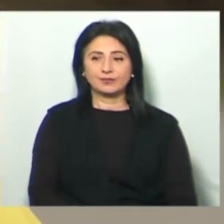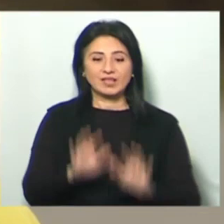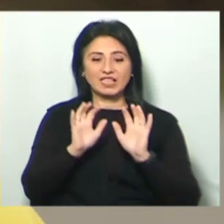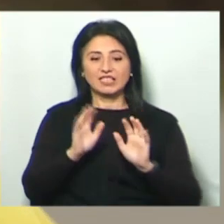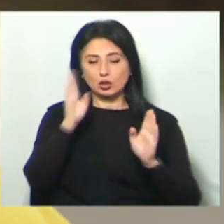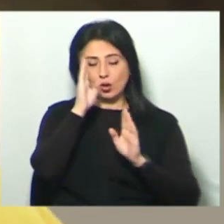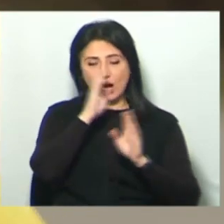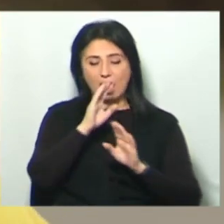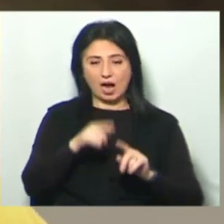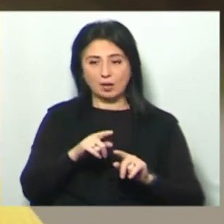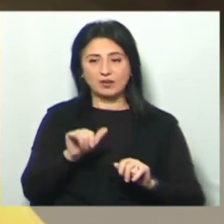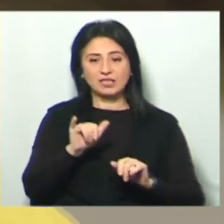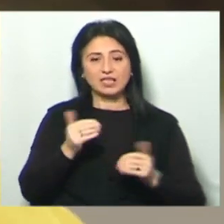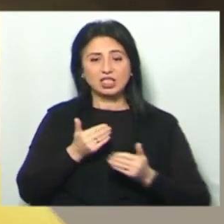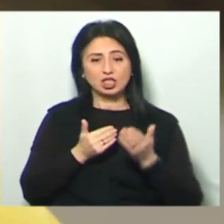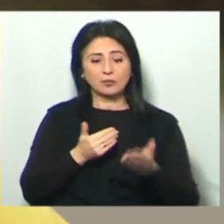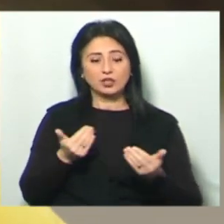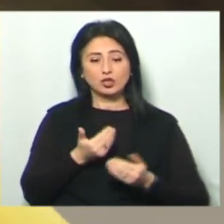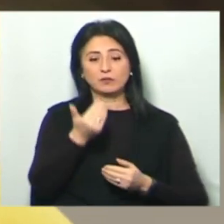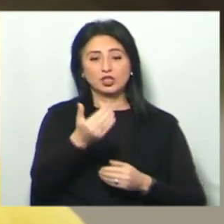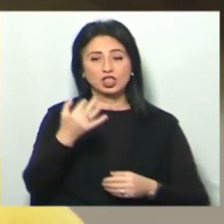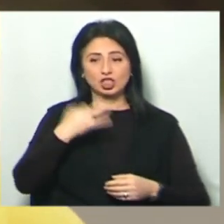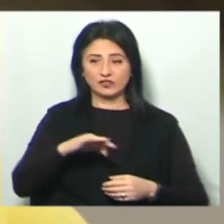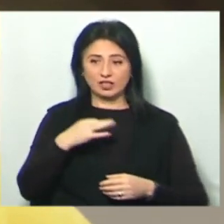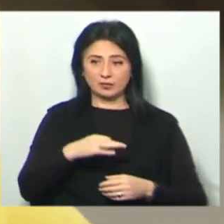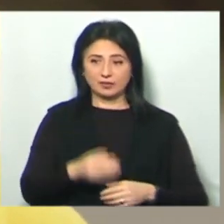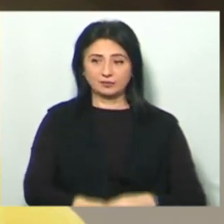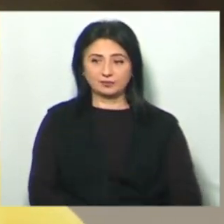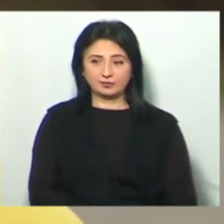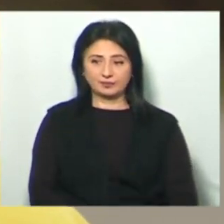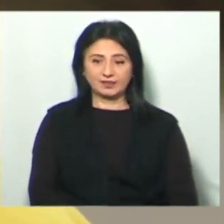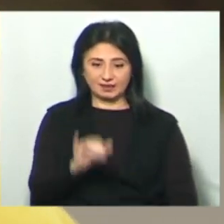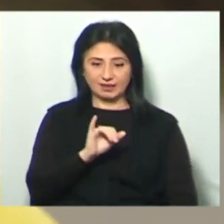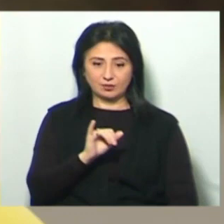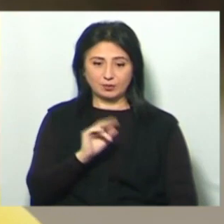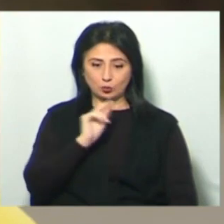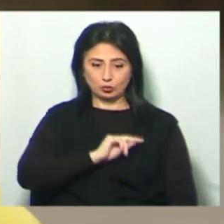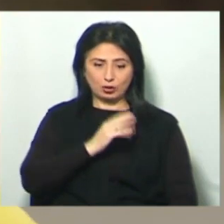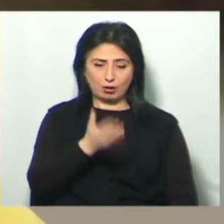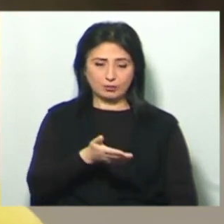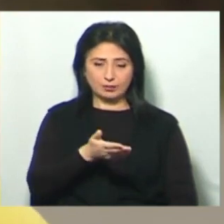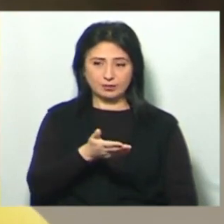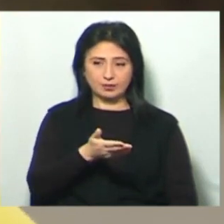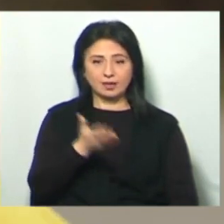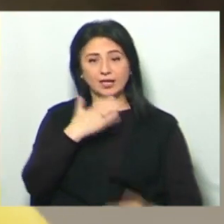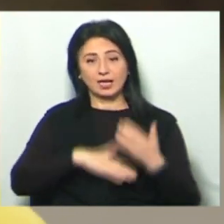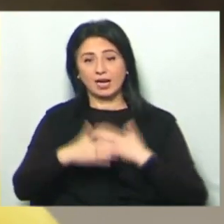იზრუნე გარემოზე, სადაც ცხოვრობ შენ და ცხოვრობენ შენ შვილები. სადაც მუშაობ,